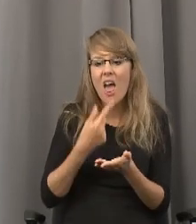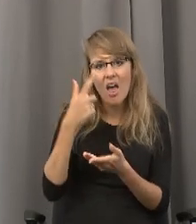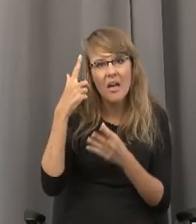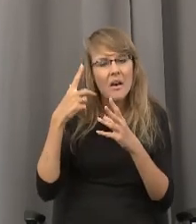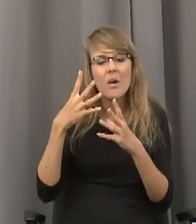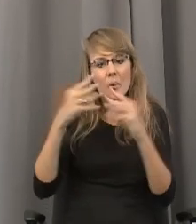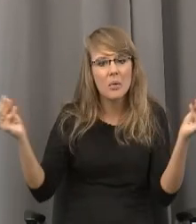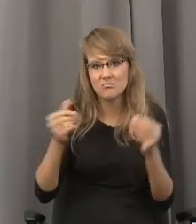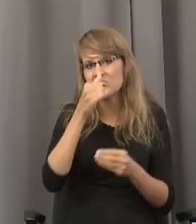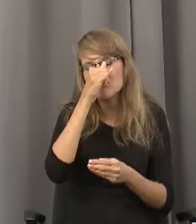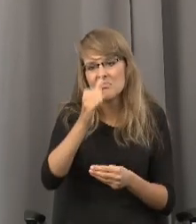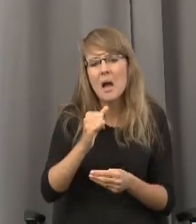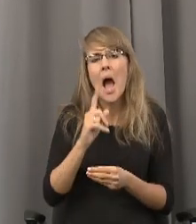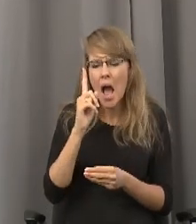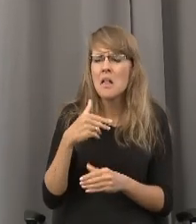Obserwujemy